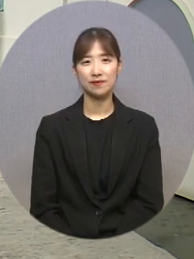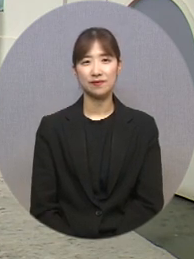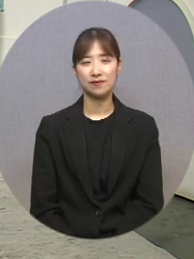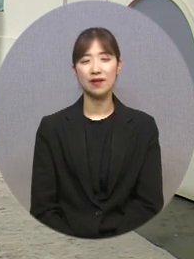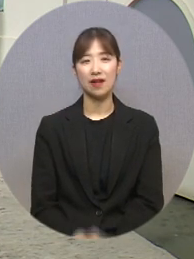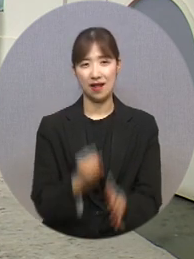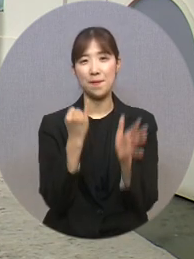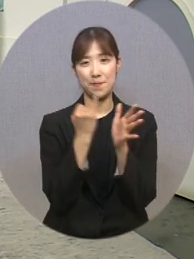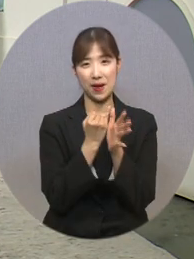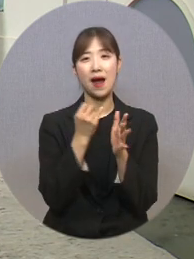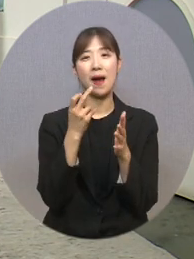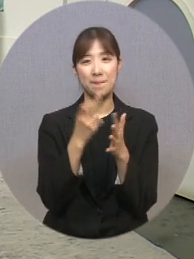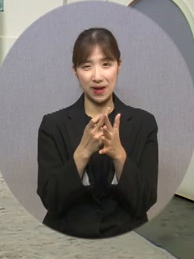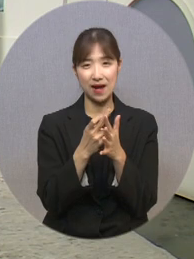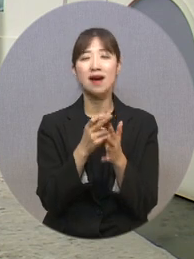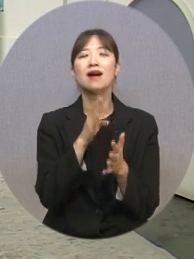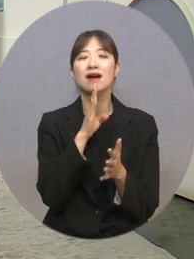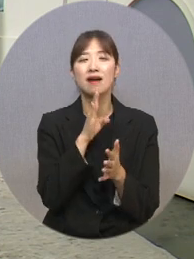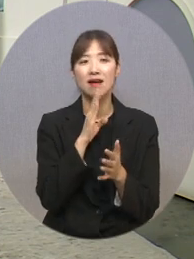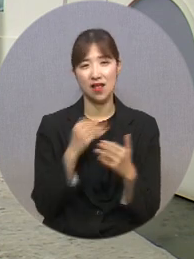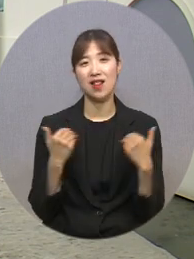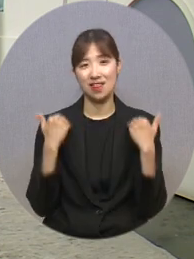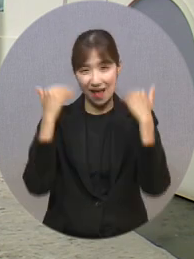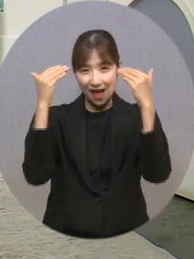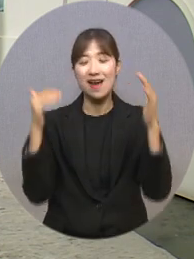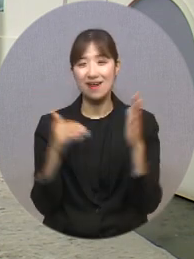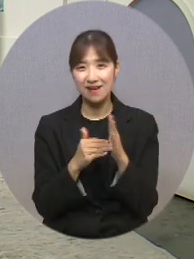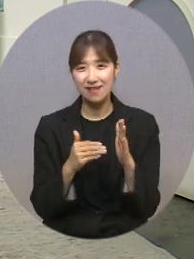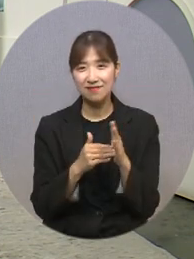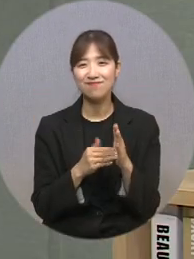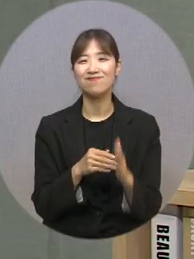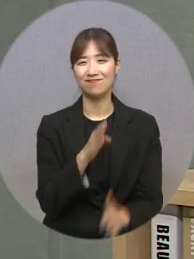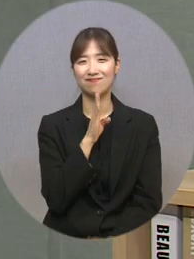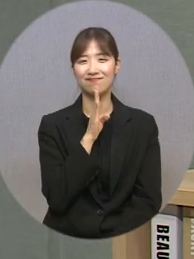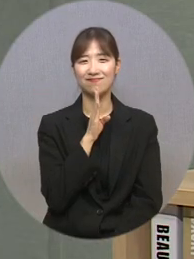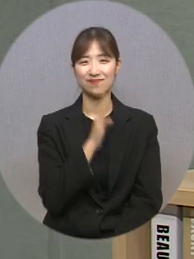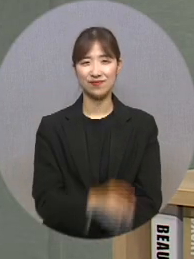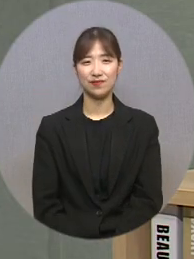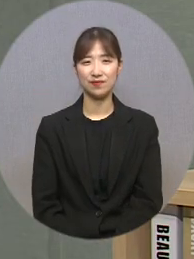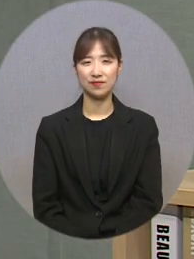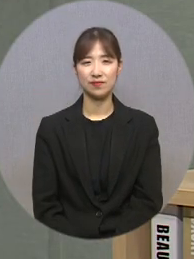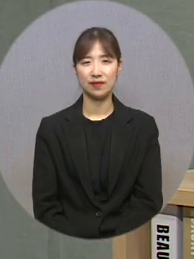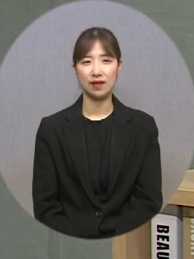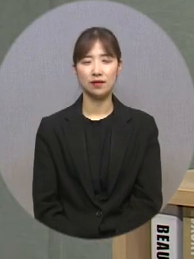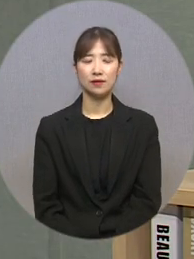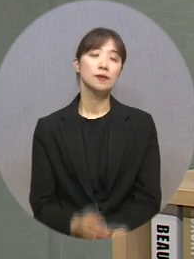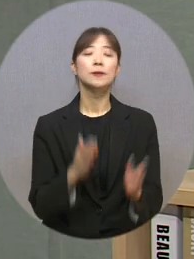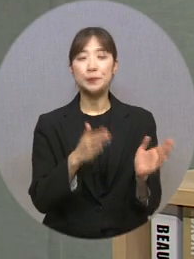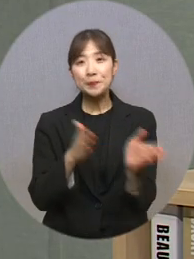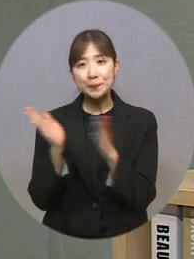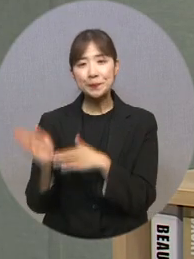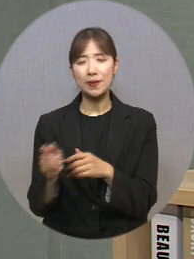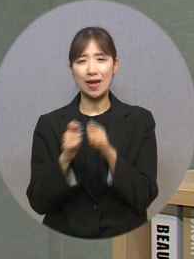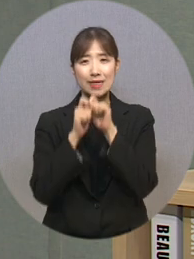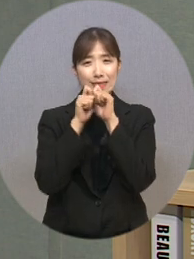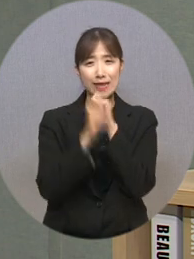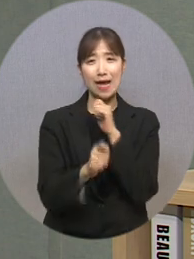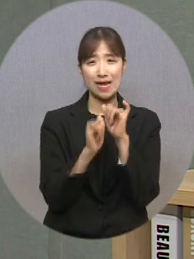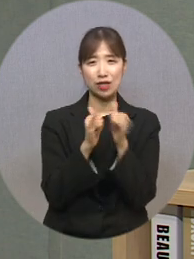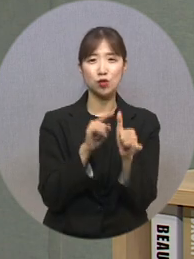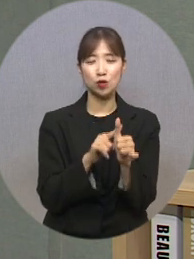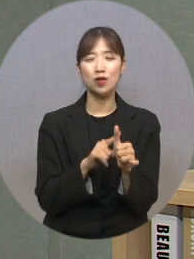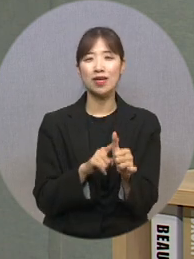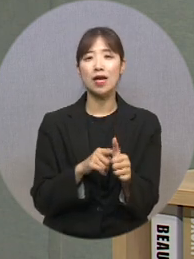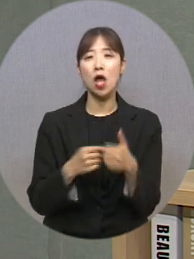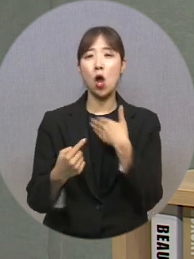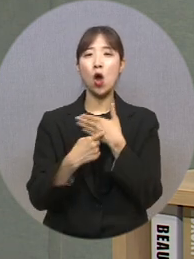남매. 예, 남매. 아, 그렇습니까? 이제 다 성장하셨겠네요. 예, 예. 예, 그렇습니까? 이 사기꾼들이 사기를